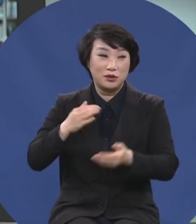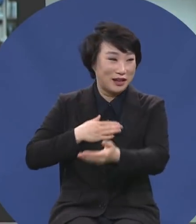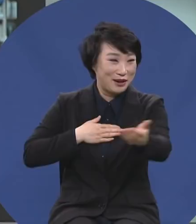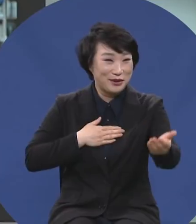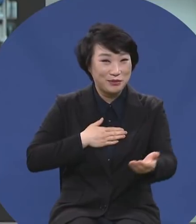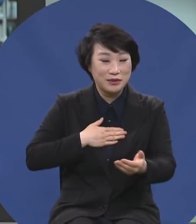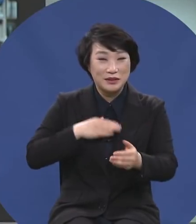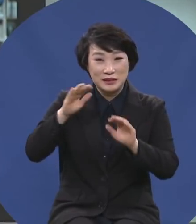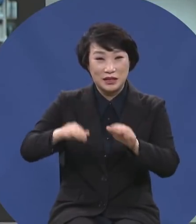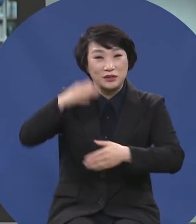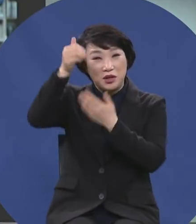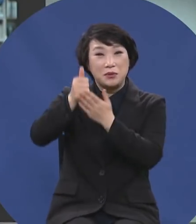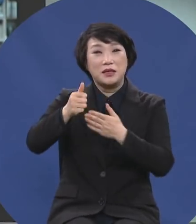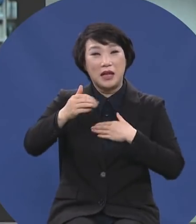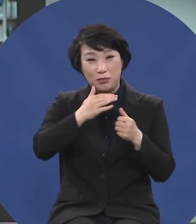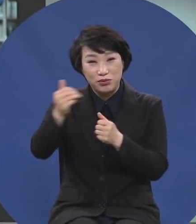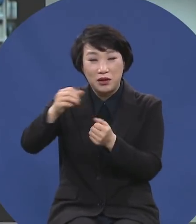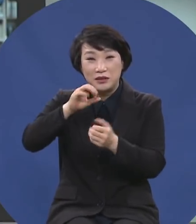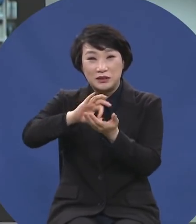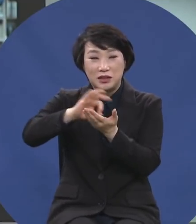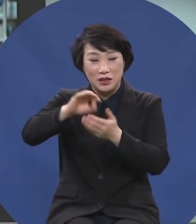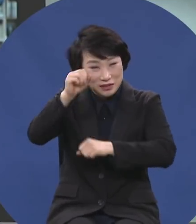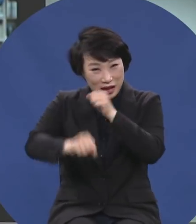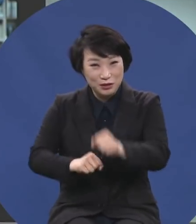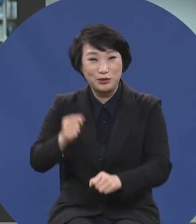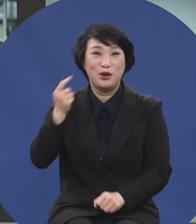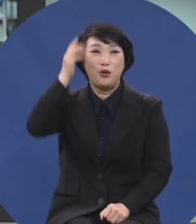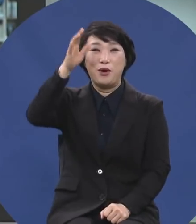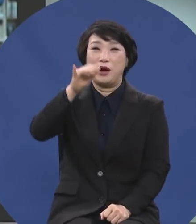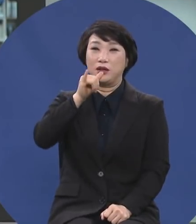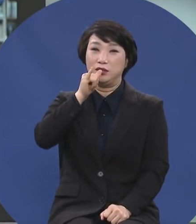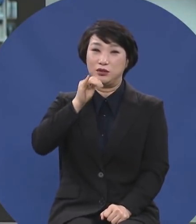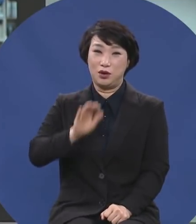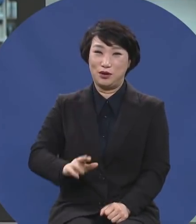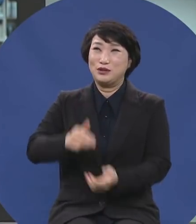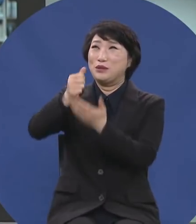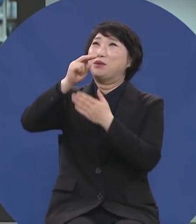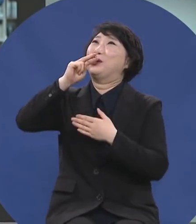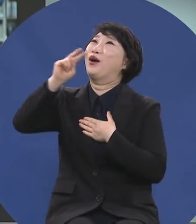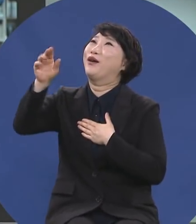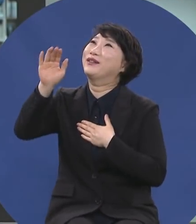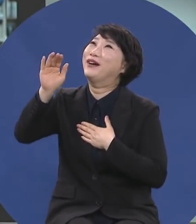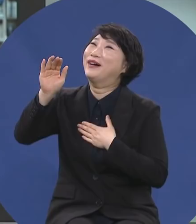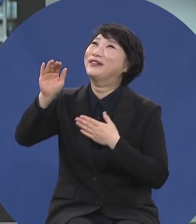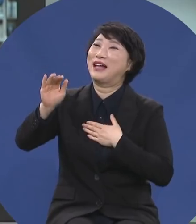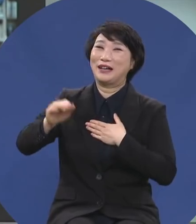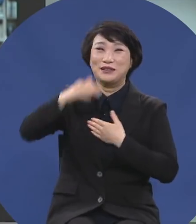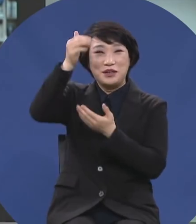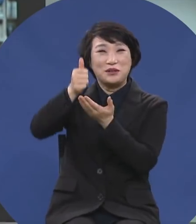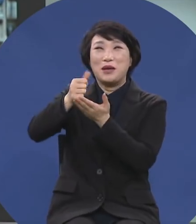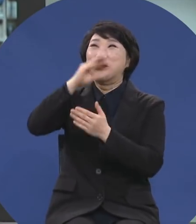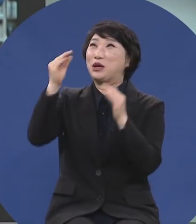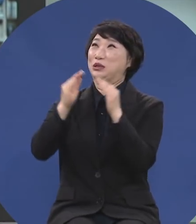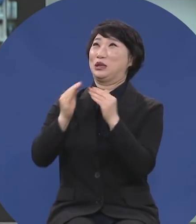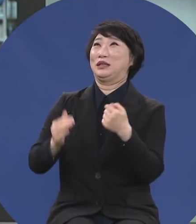성령이 자유하게 사용할 때 영광이 되는 겁니다. 주여, 나는 성령의 전으로서 내